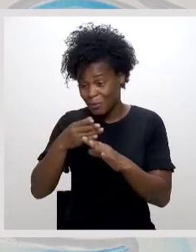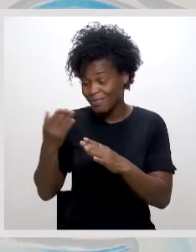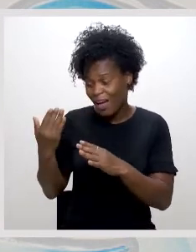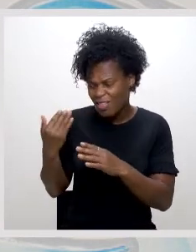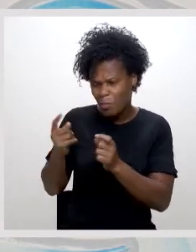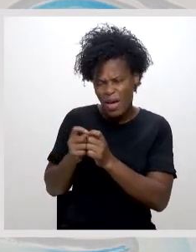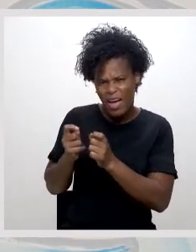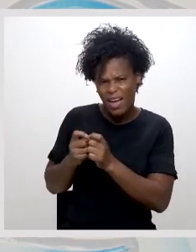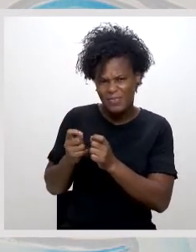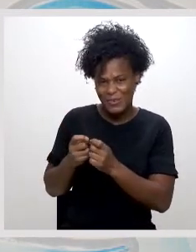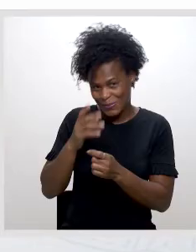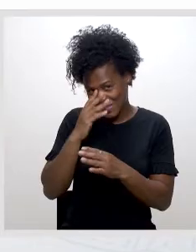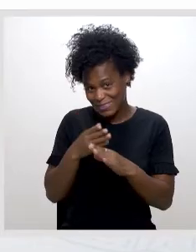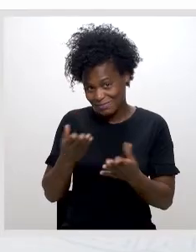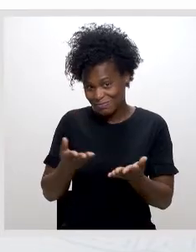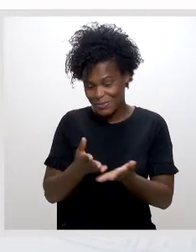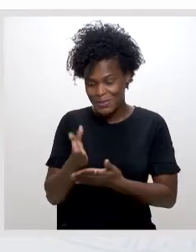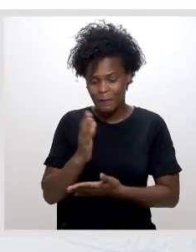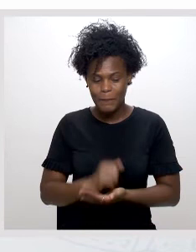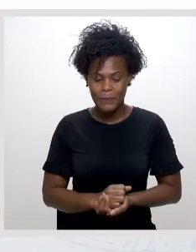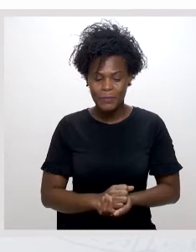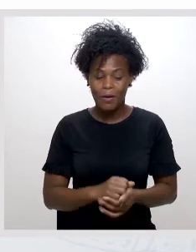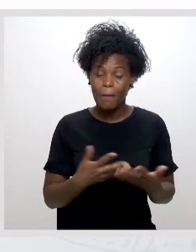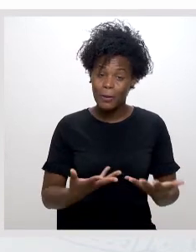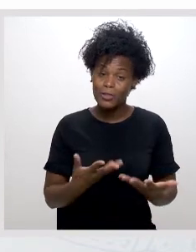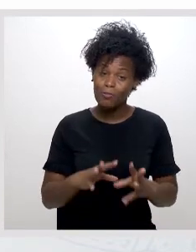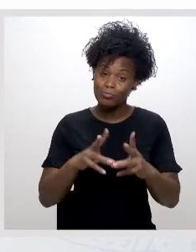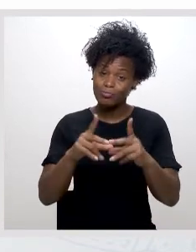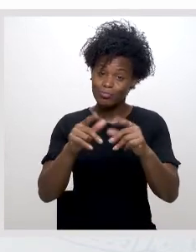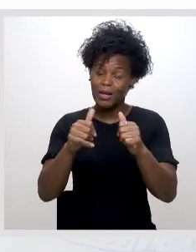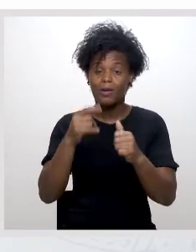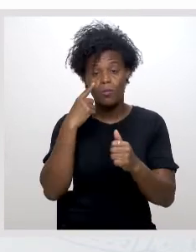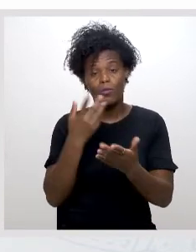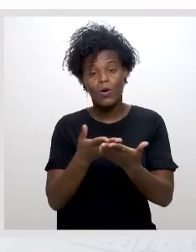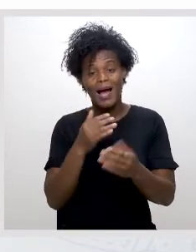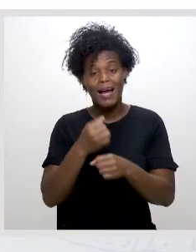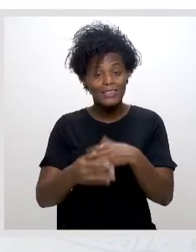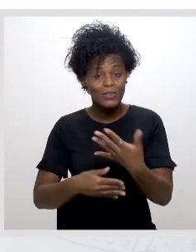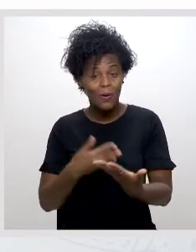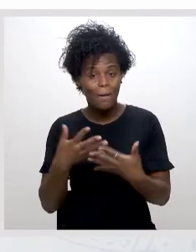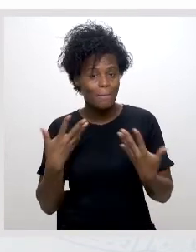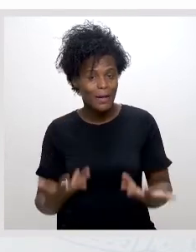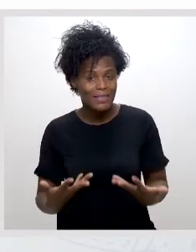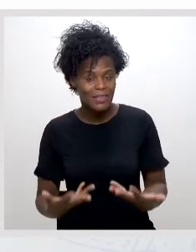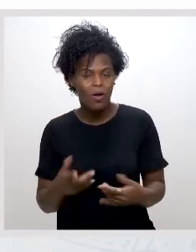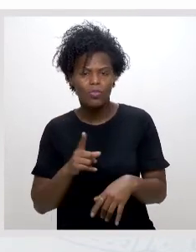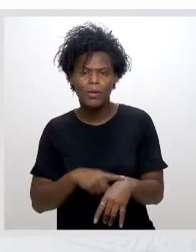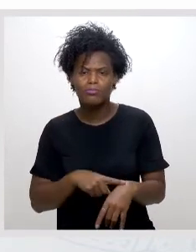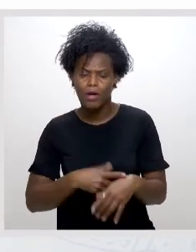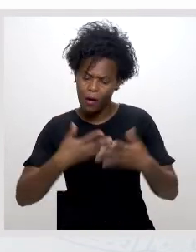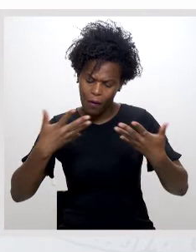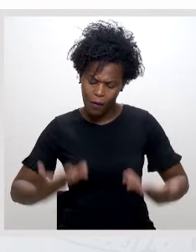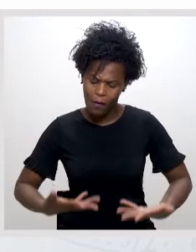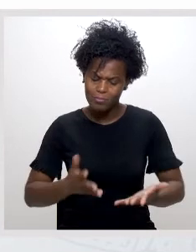passer. On continue. Le présent progressif exprime une action au présent dans sa durée et sa